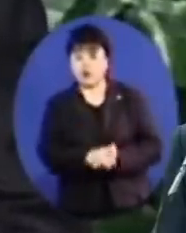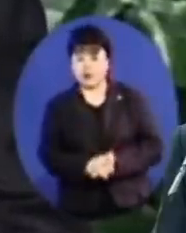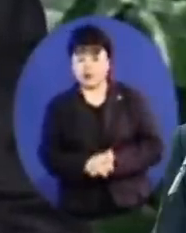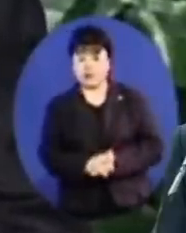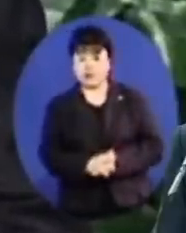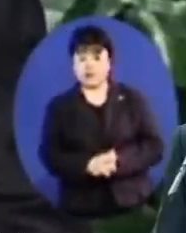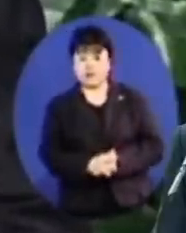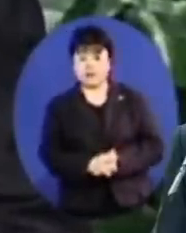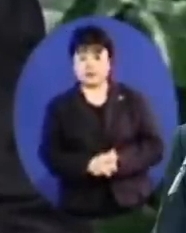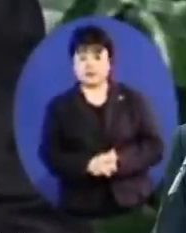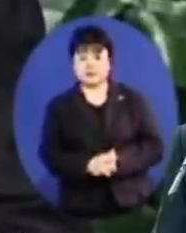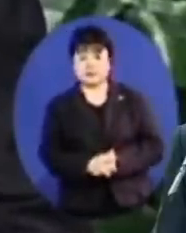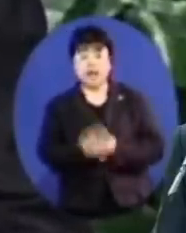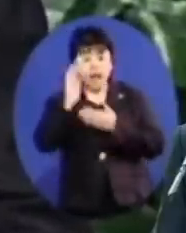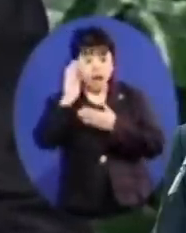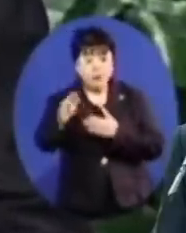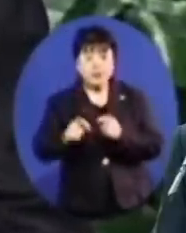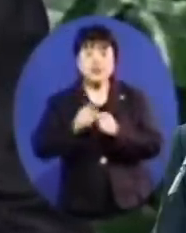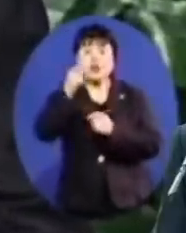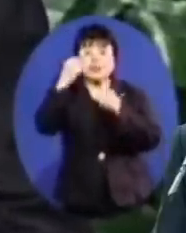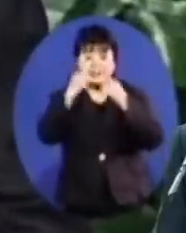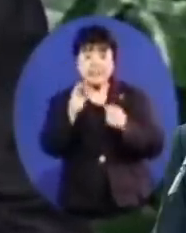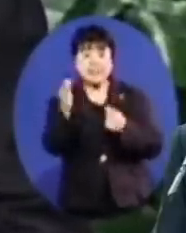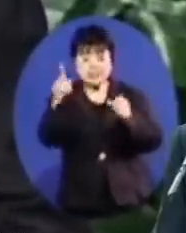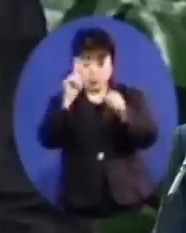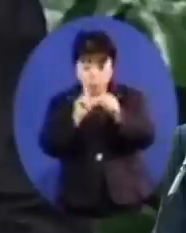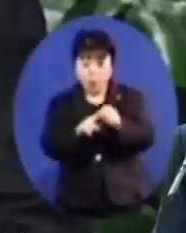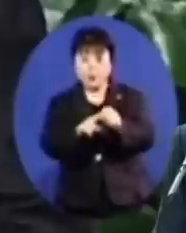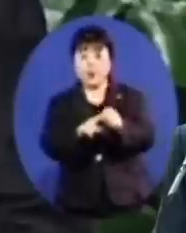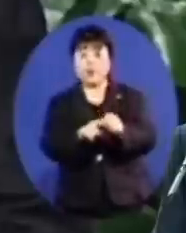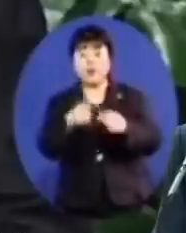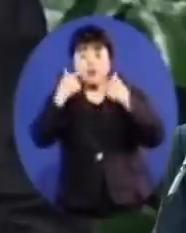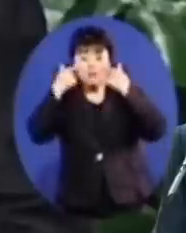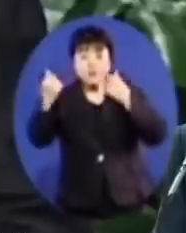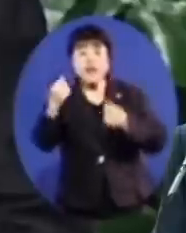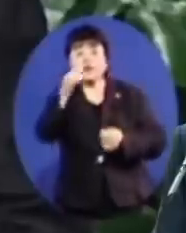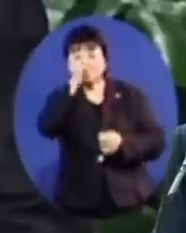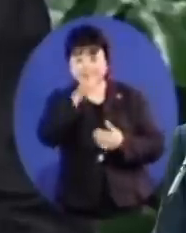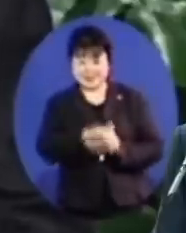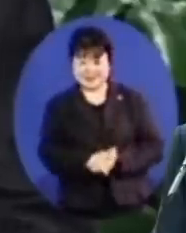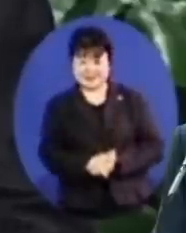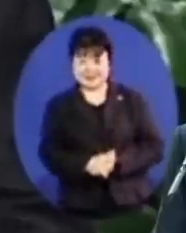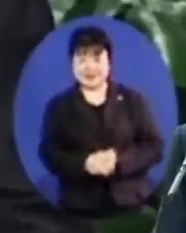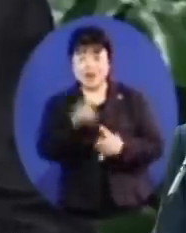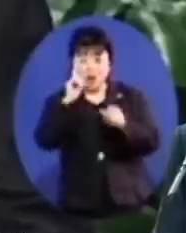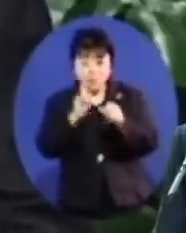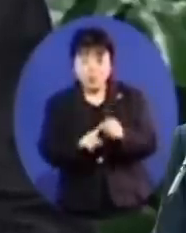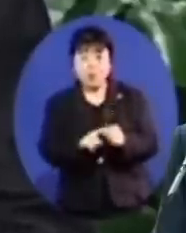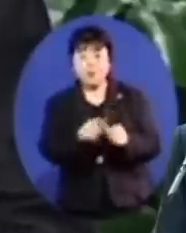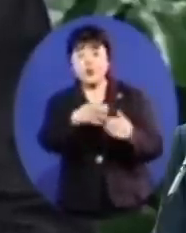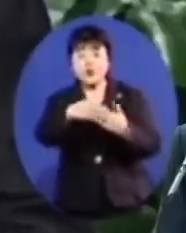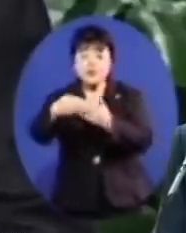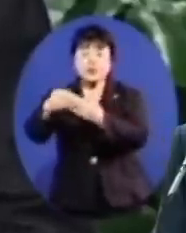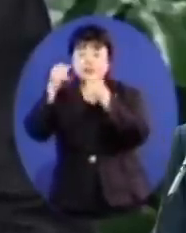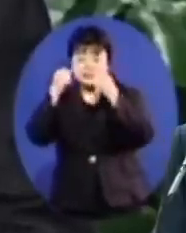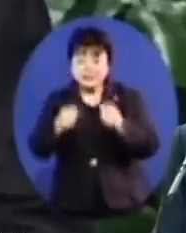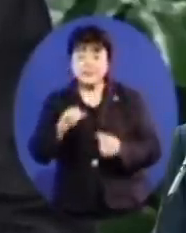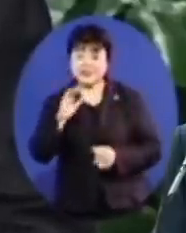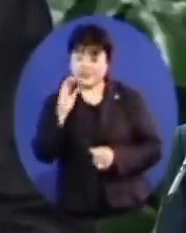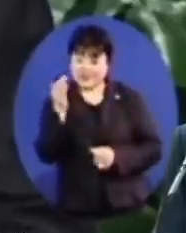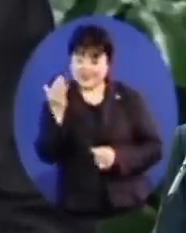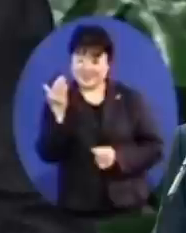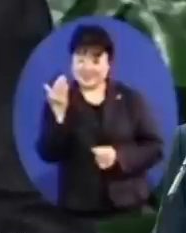앞으로 영원히 살아갈 목표를 분명히 갖고 사는 것입니다. 목표가 이끄는 삶을 살아야 되는